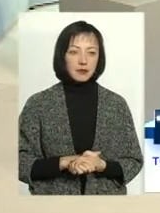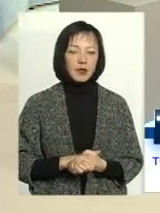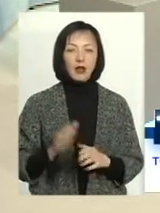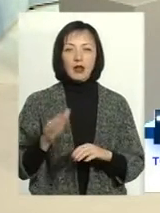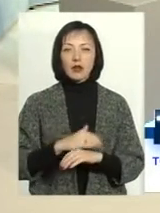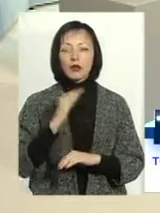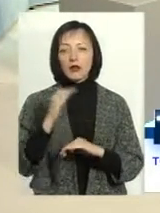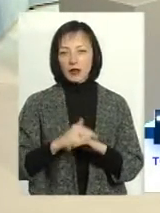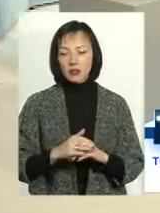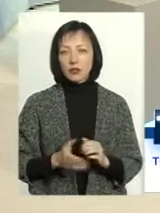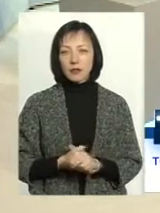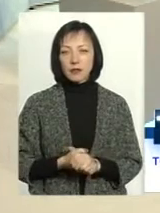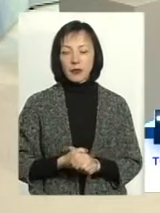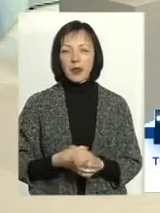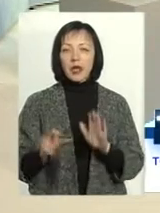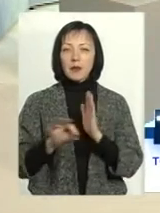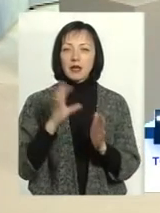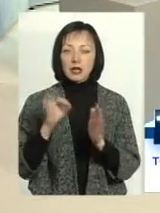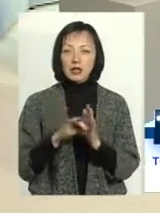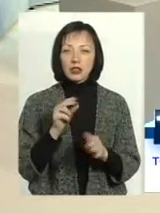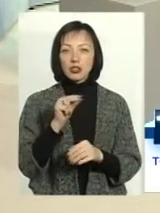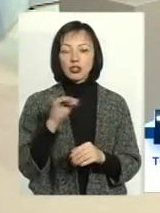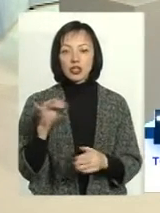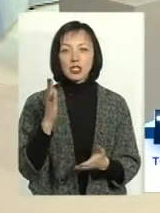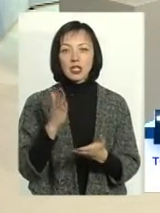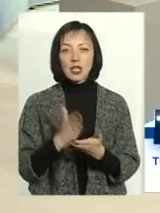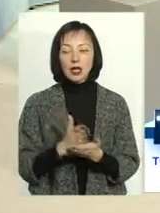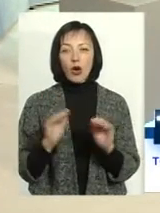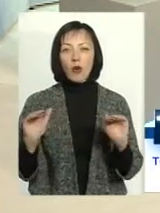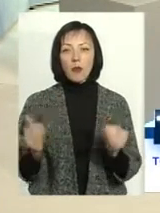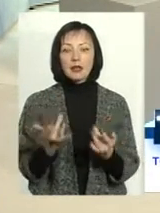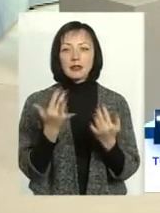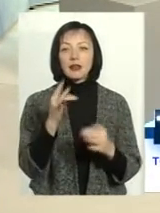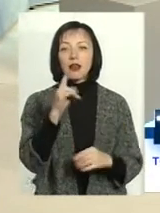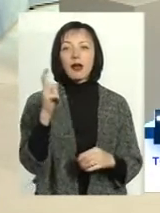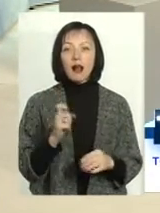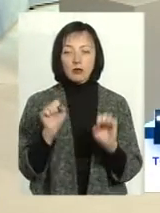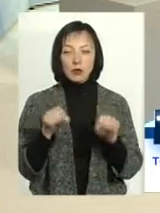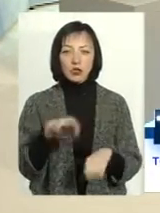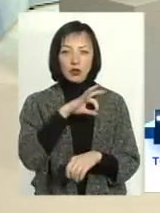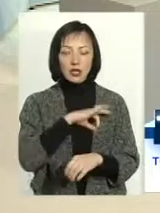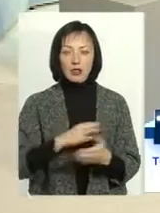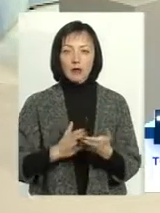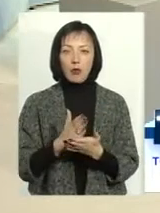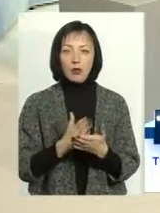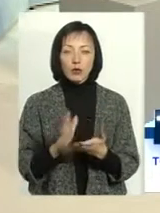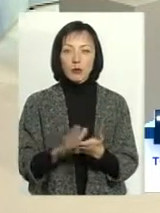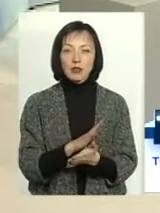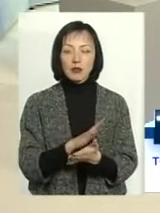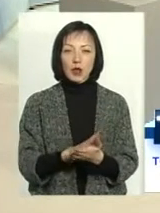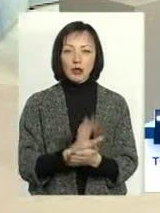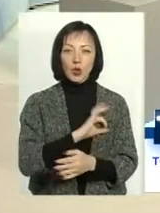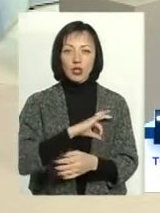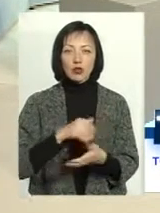Доброго вечора. Добрий вечір. І скажіть, будь ласка, а чи існують обмеження? Скільки разів можна скористатися послугами безоплатної